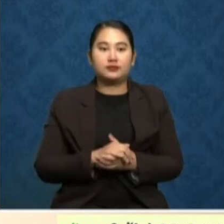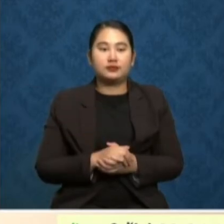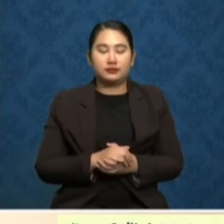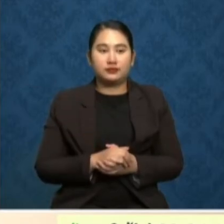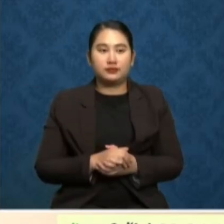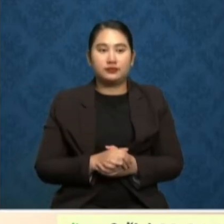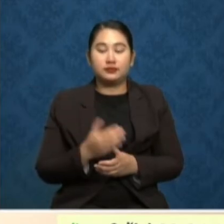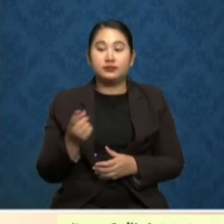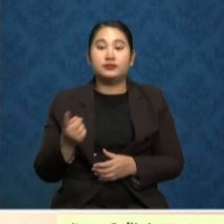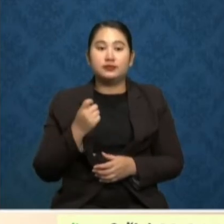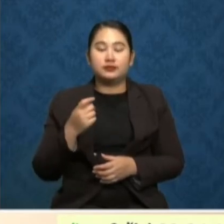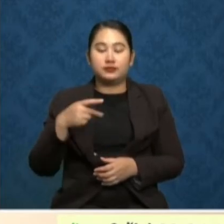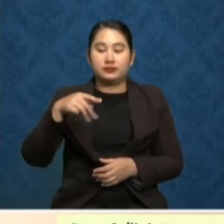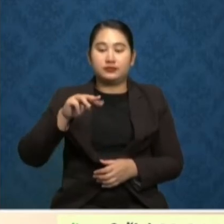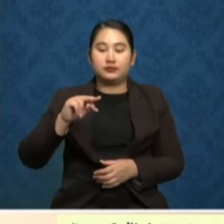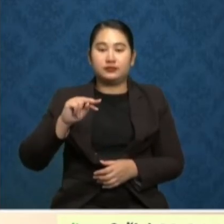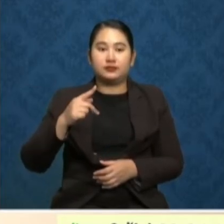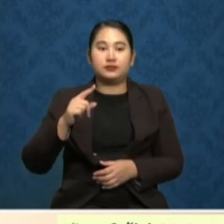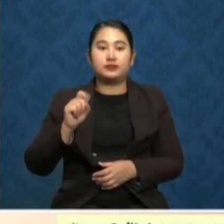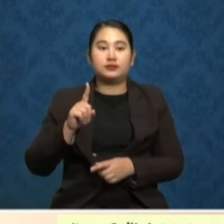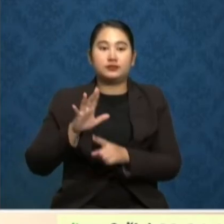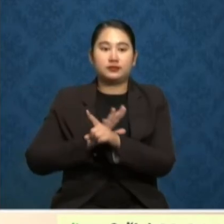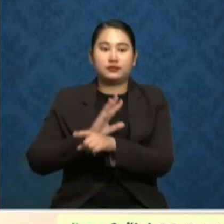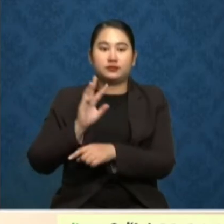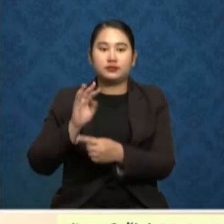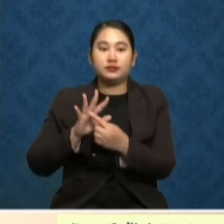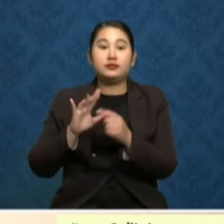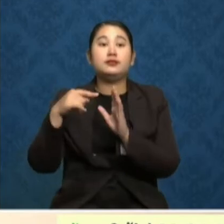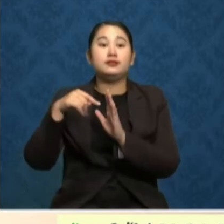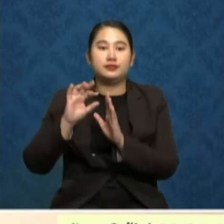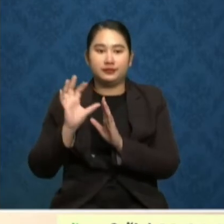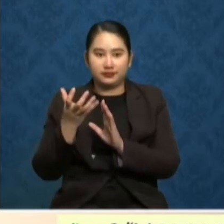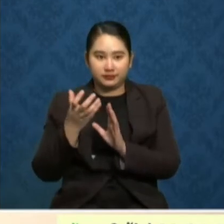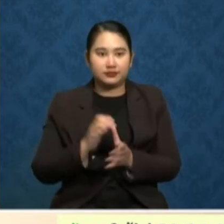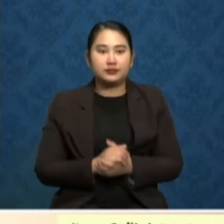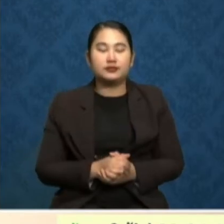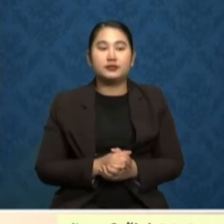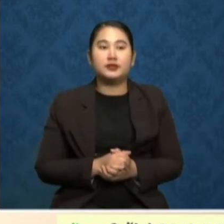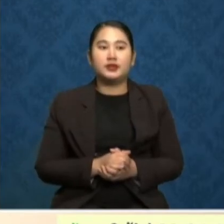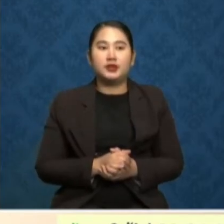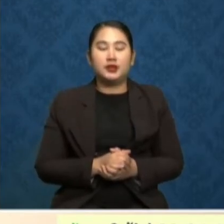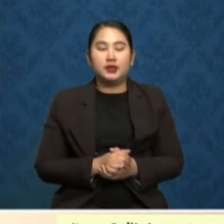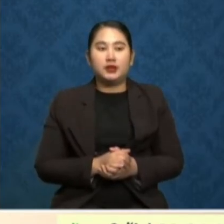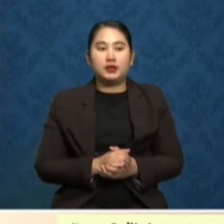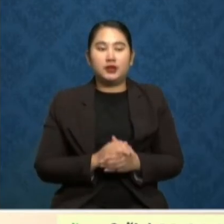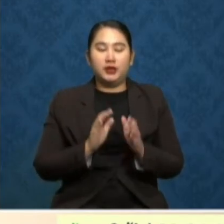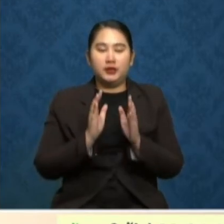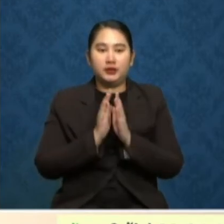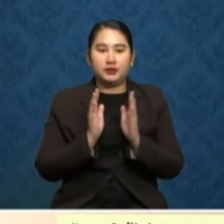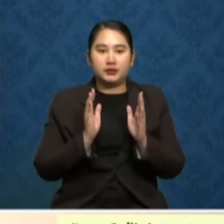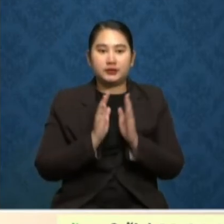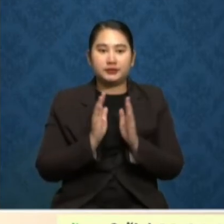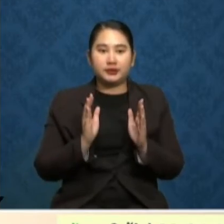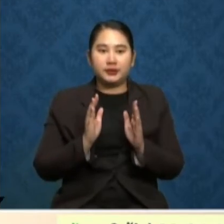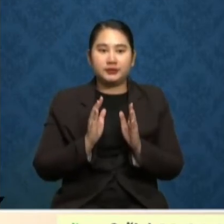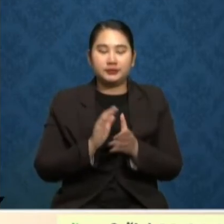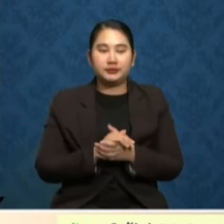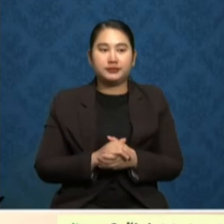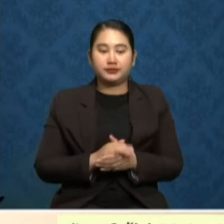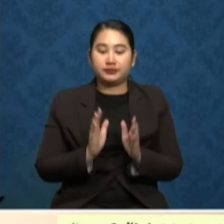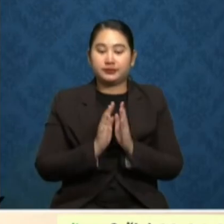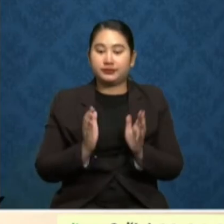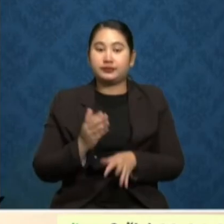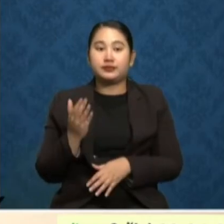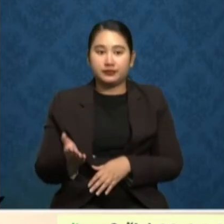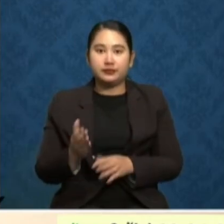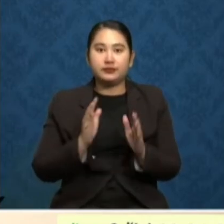ุมครขดื่นตขบคณท่านส Worall